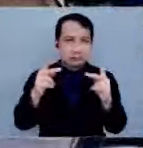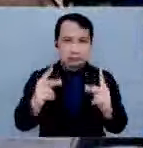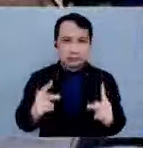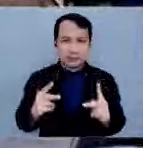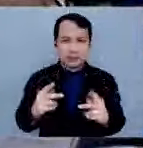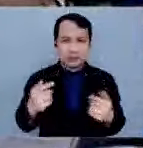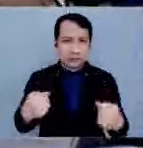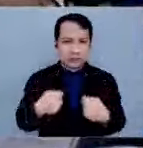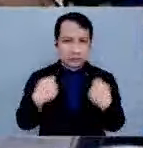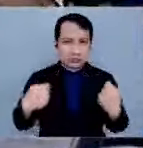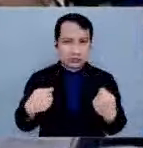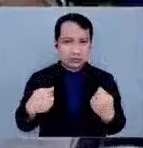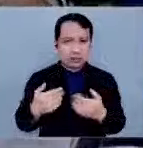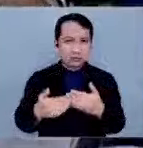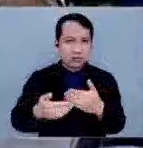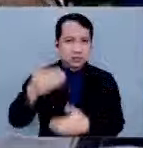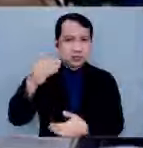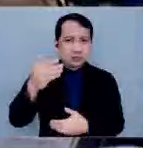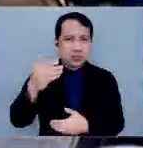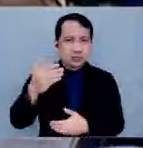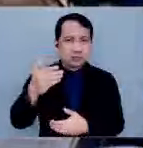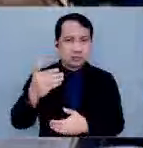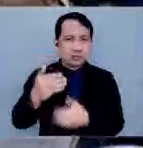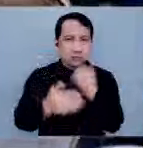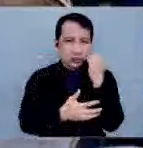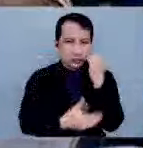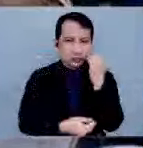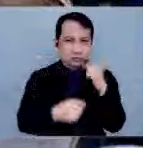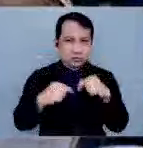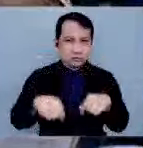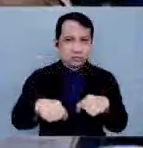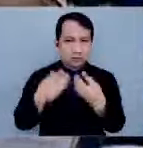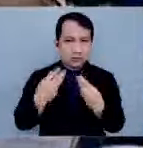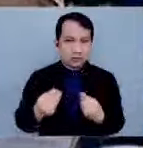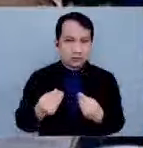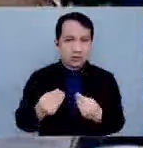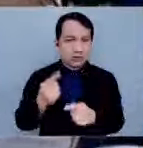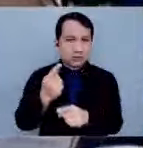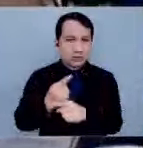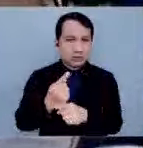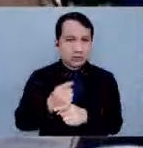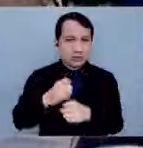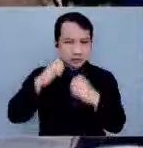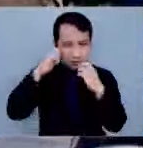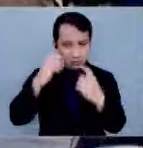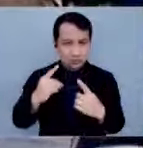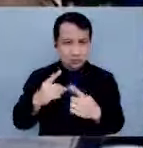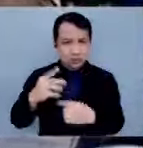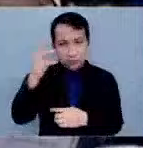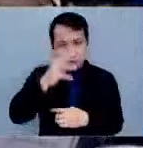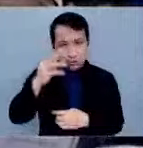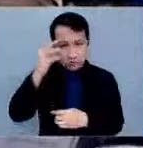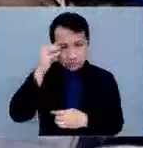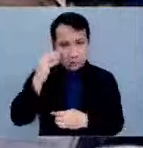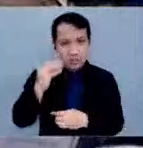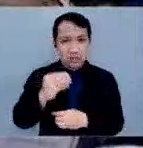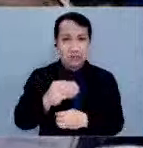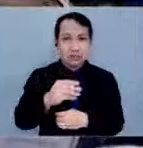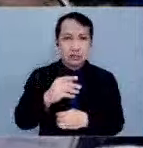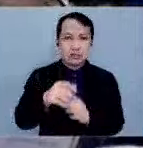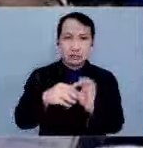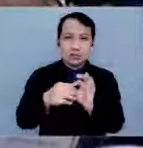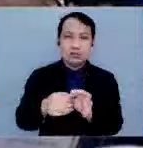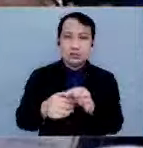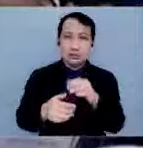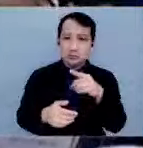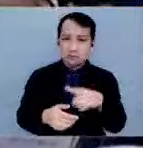bansa, lalo't mataas pa rin anilang antas ng kahirapan at kawalan ng tamang edukasyon. Pero pangamba ng Commission on Population and Development, hindi raw